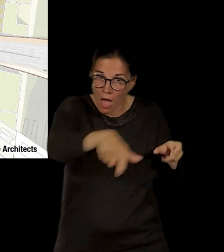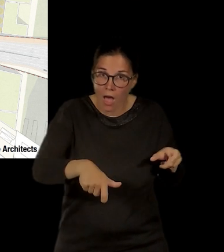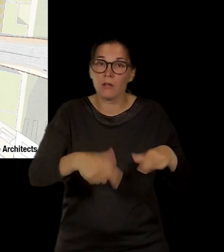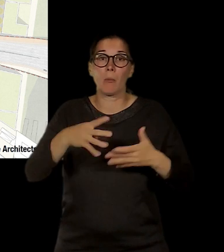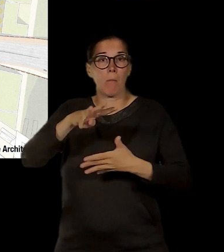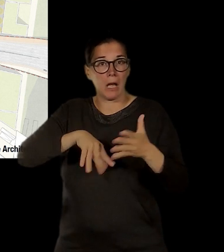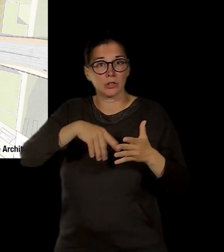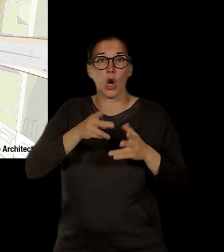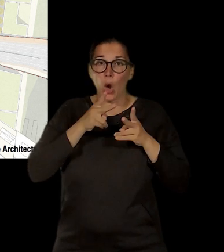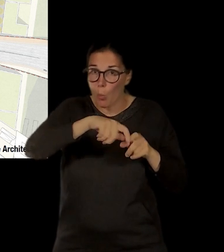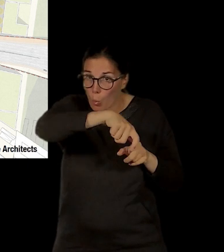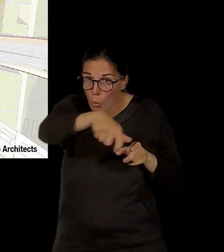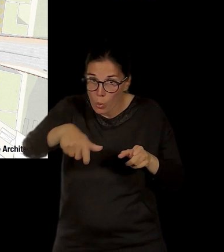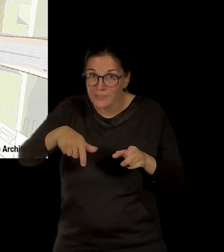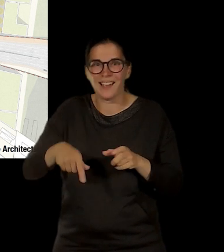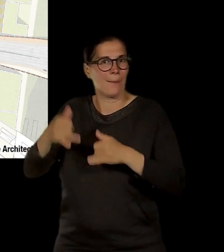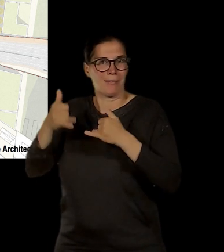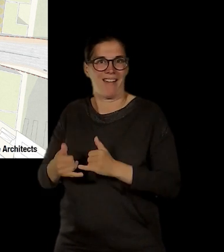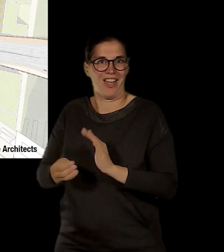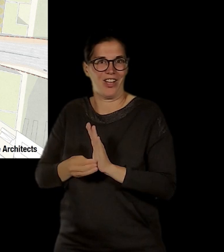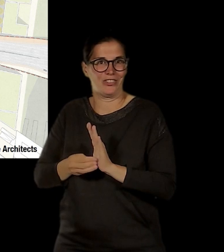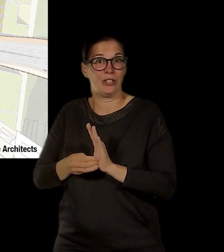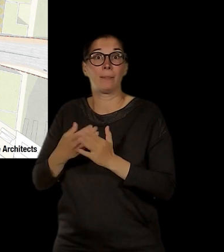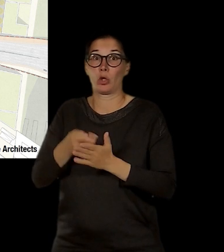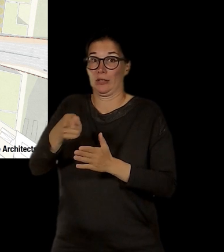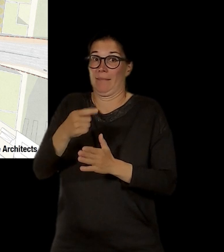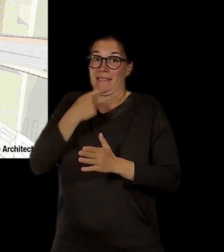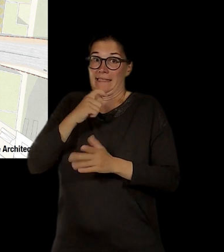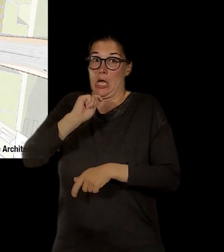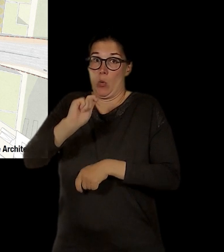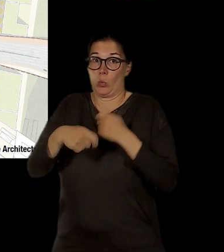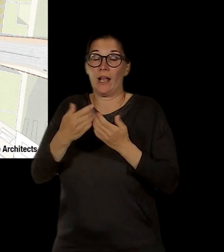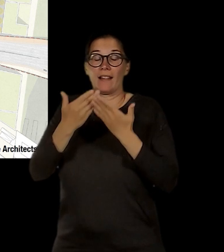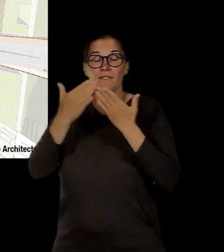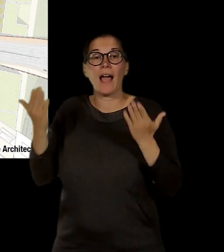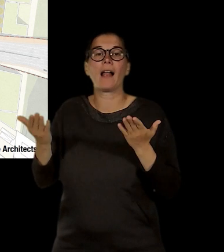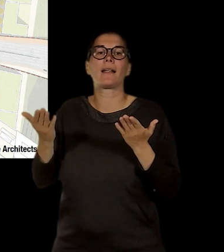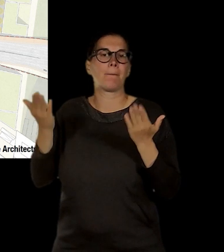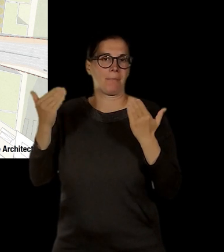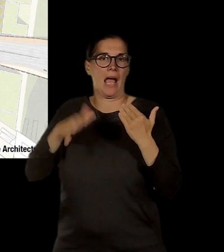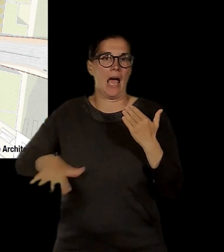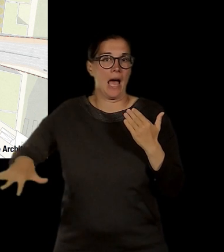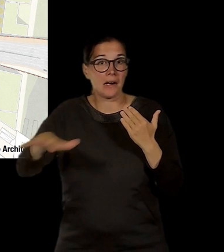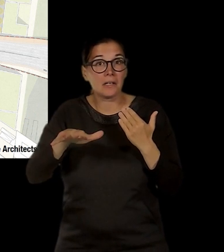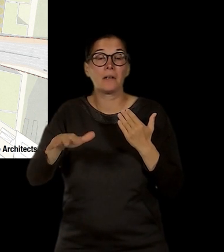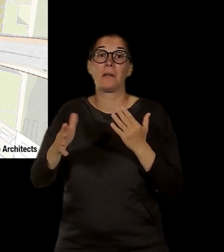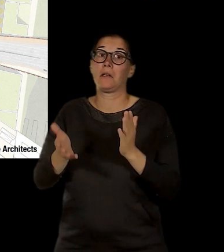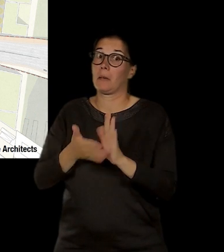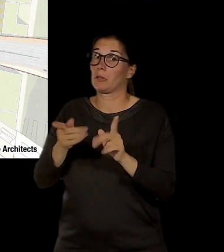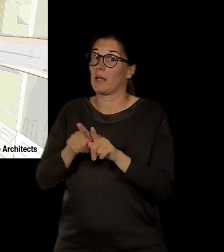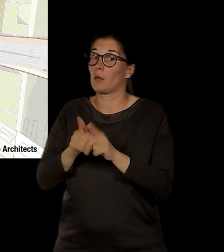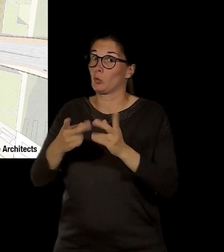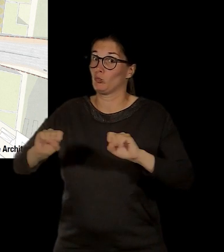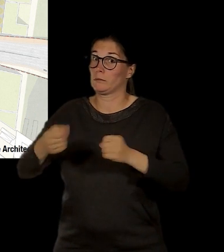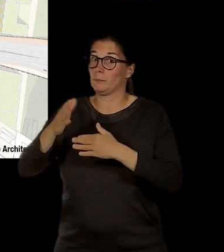a vytváří tady velký park a prostor pro třeba archeologické muzeum,